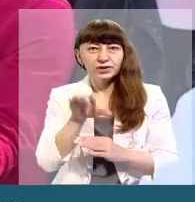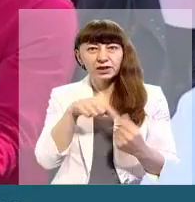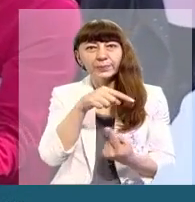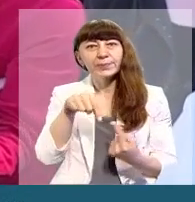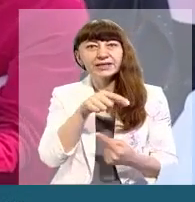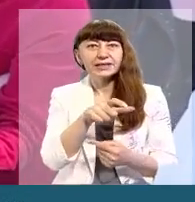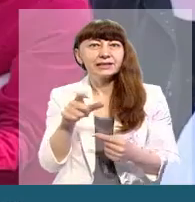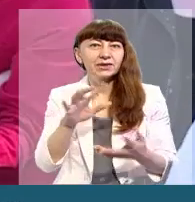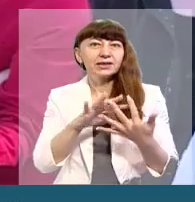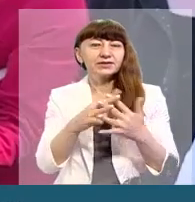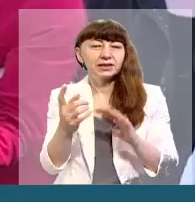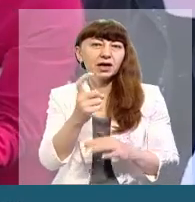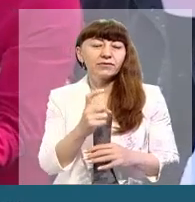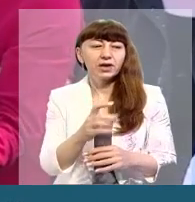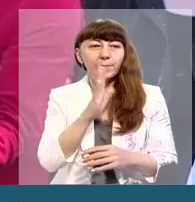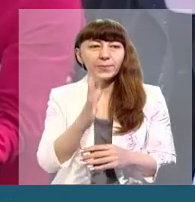сельхозтоваропроизводителей